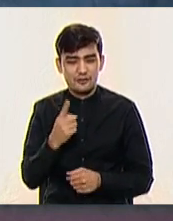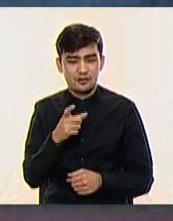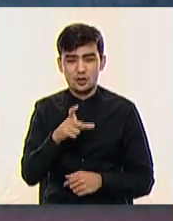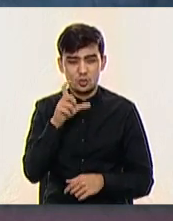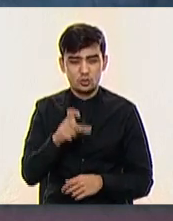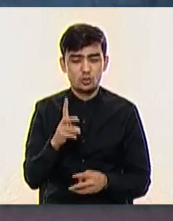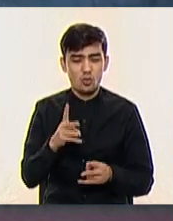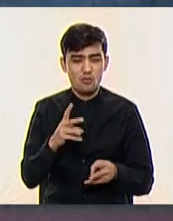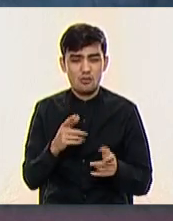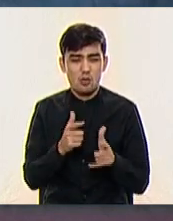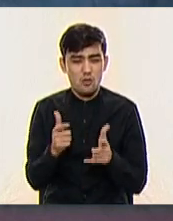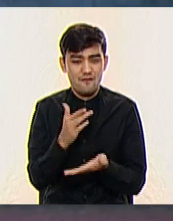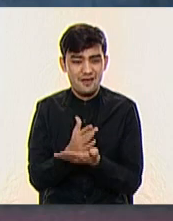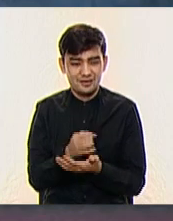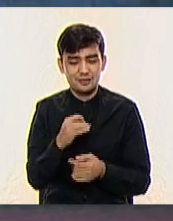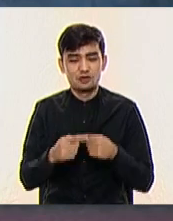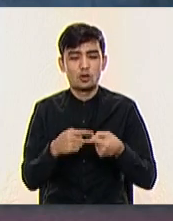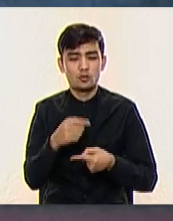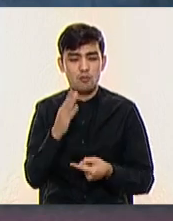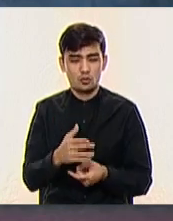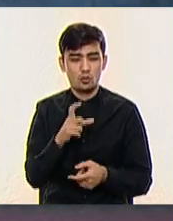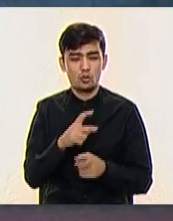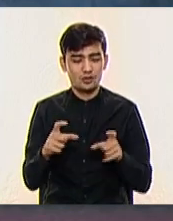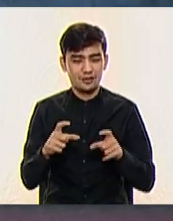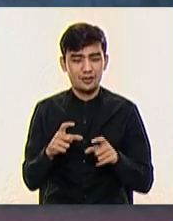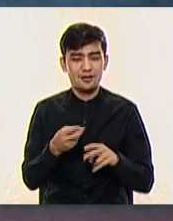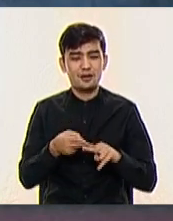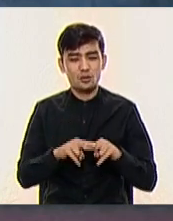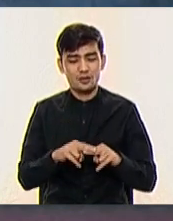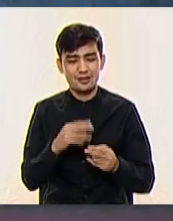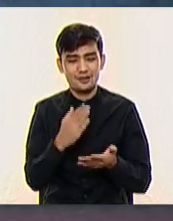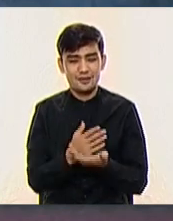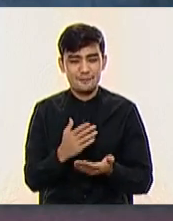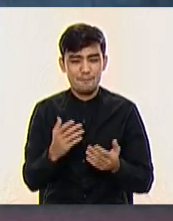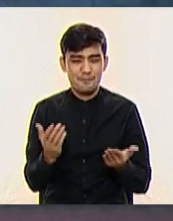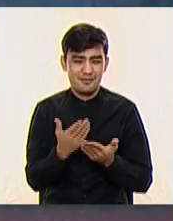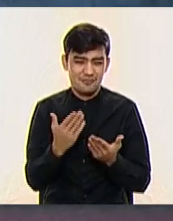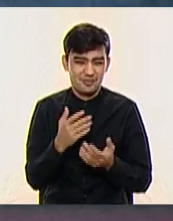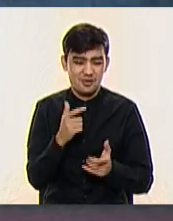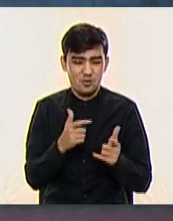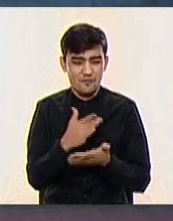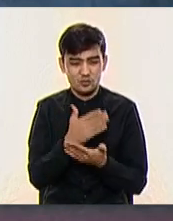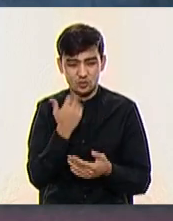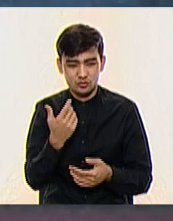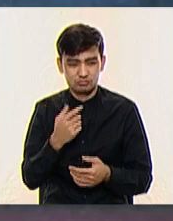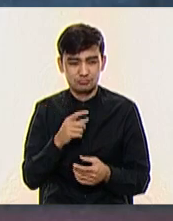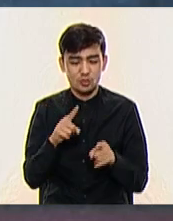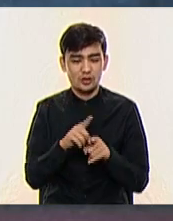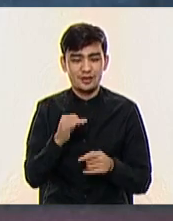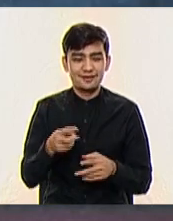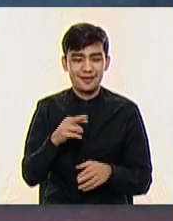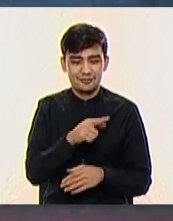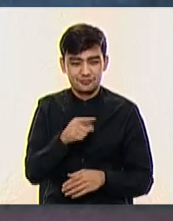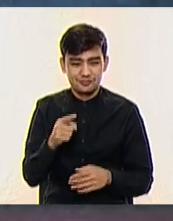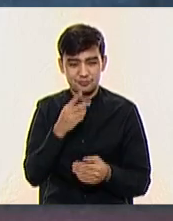люди более подготовленные, в последующем будут заходить люди, которые менее подготовлены, будем так говорить. Соответственно, для них вот такие пока